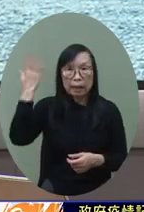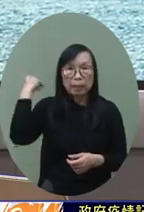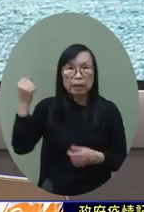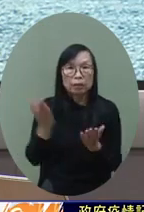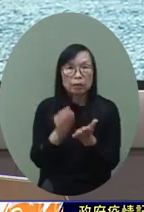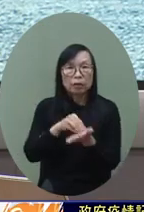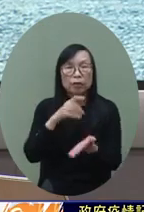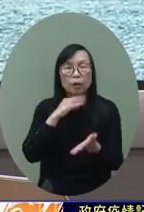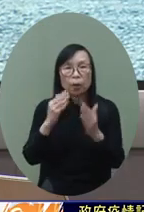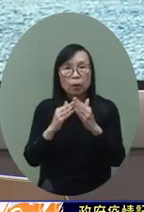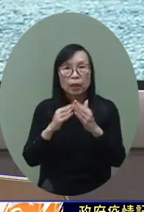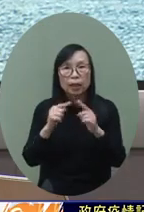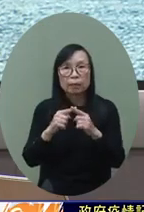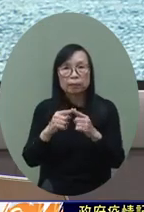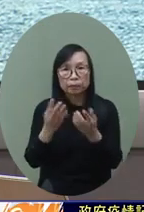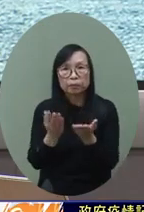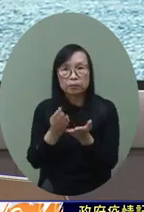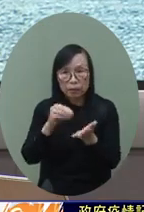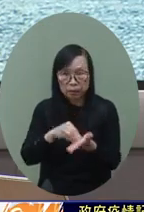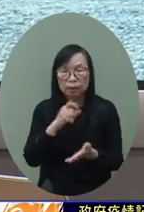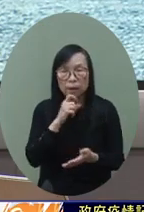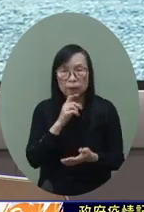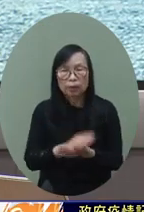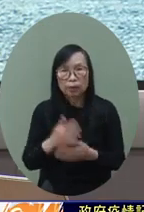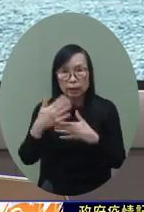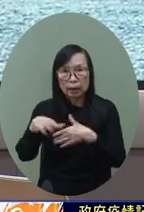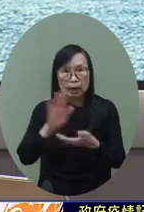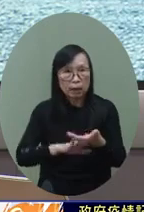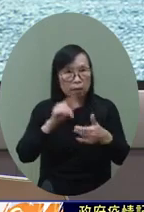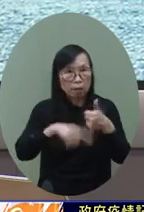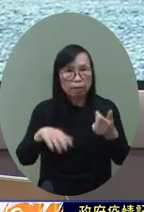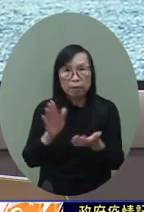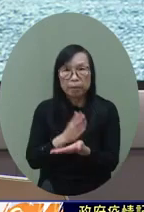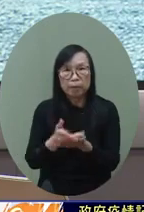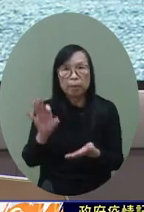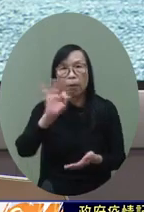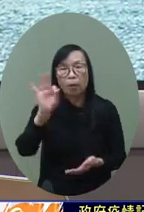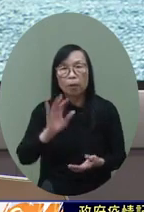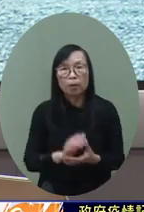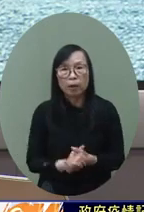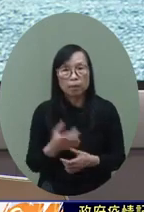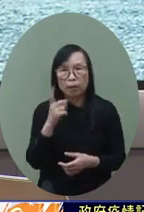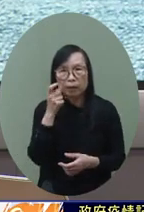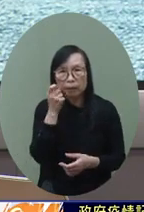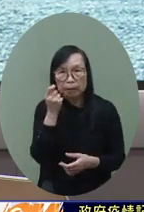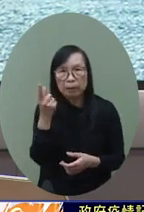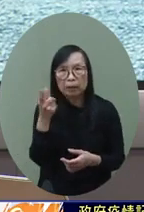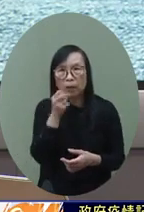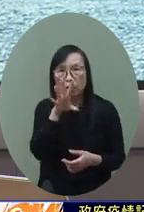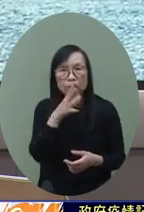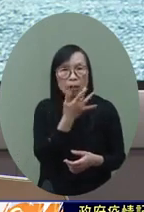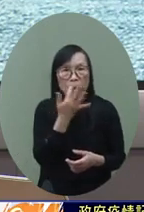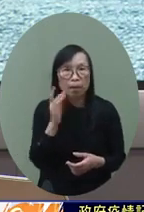佢有啲屋企人咧都係確診嚇，咁但係同其他個案就冇乜分別。咁所以我都唔會特登講佢哋啲 number。